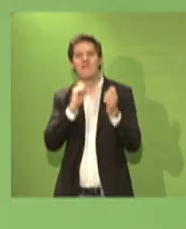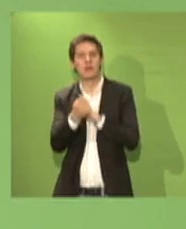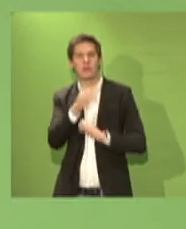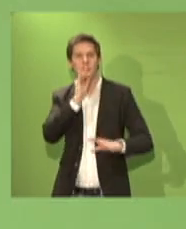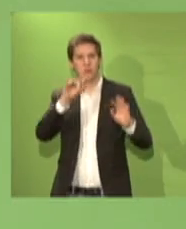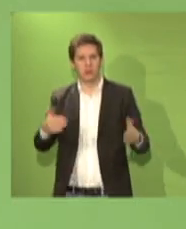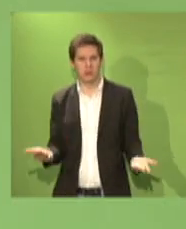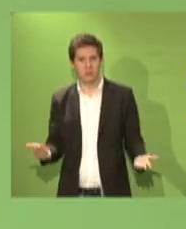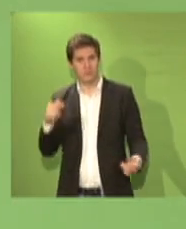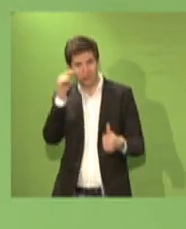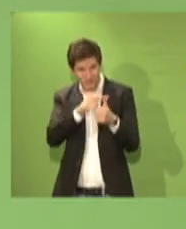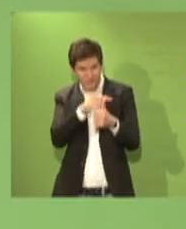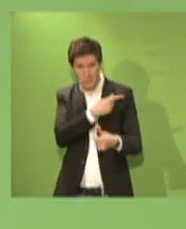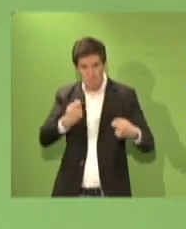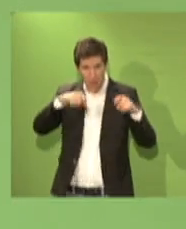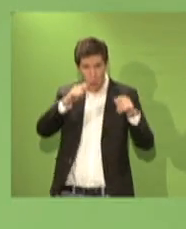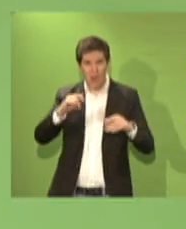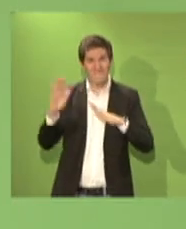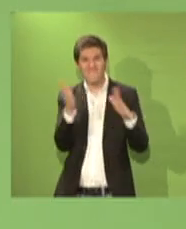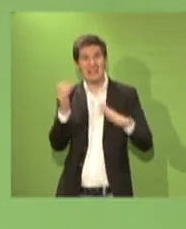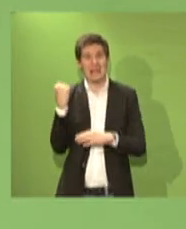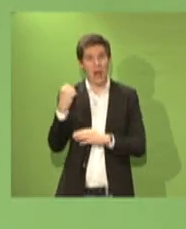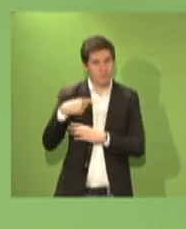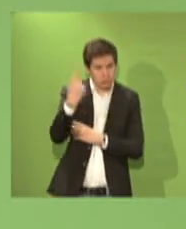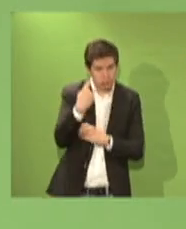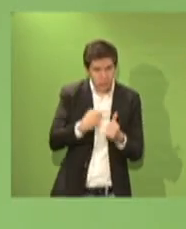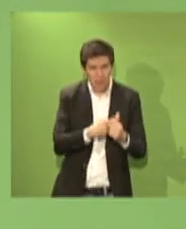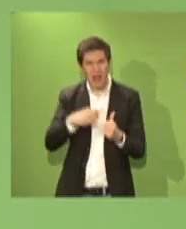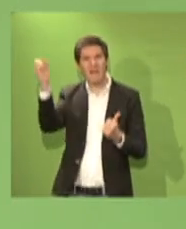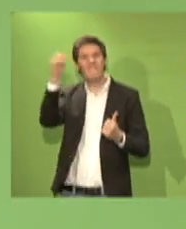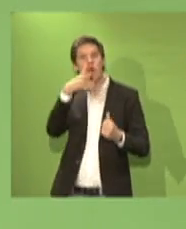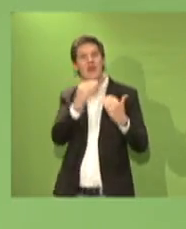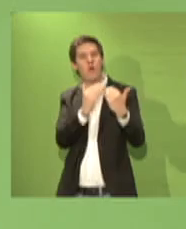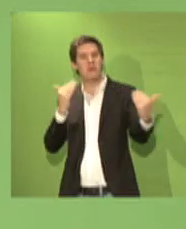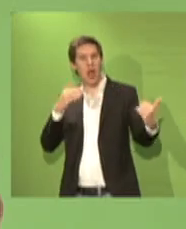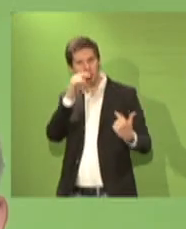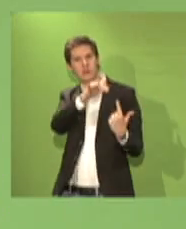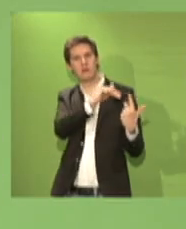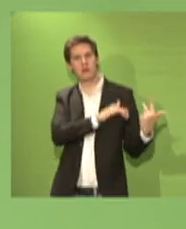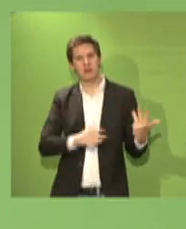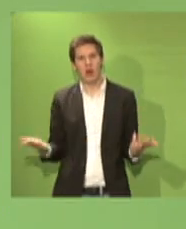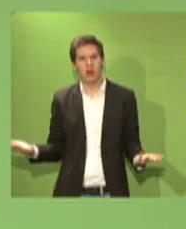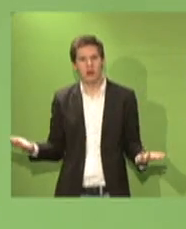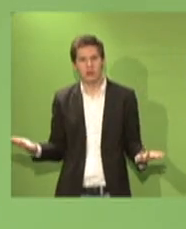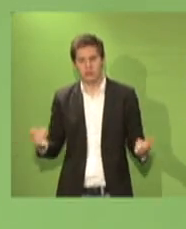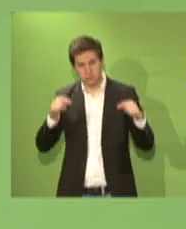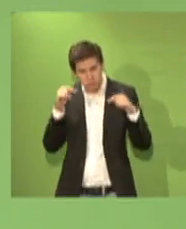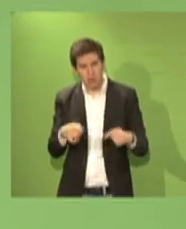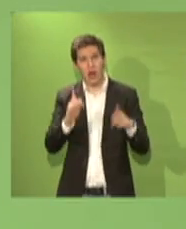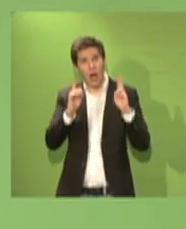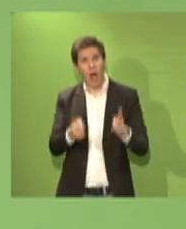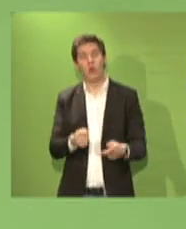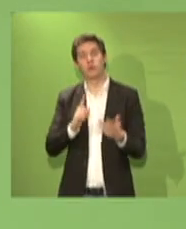die Windkraftanlagen gebaut, hier ist auch oft die Photovoltaik auf den Dächern zu finden und hier ist aber auch tatsächlich